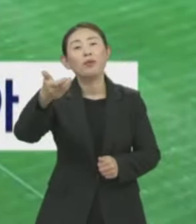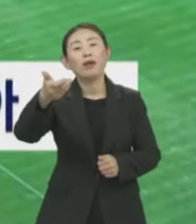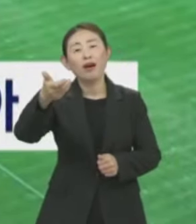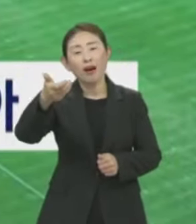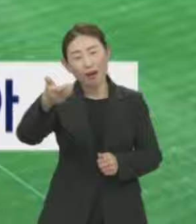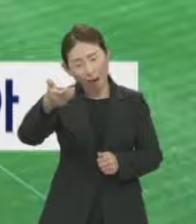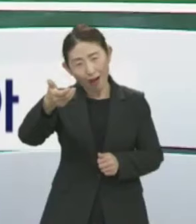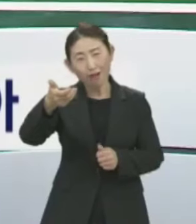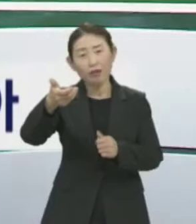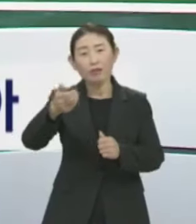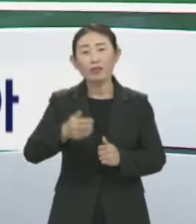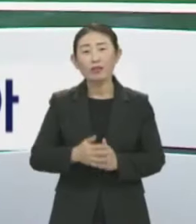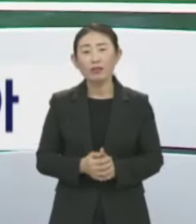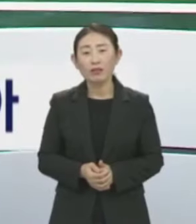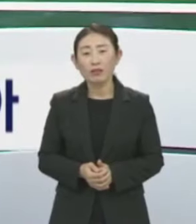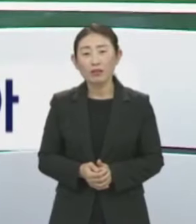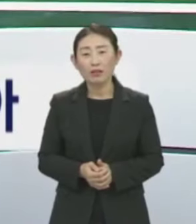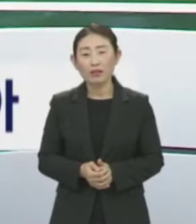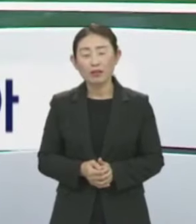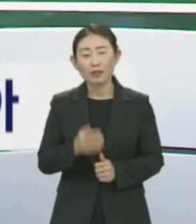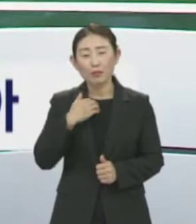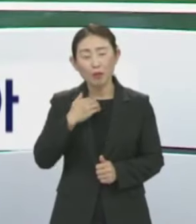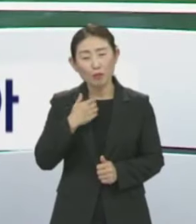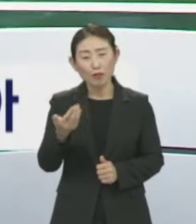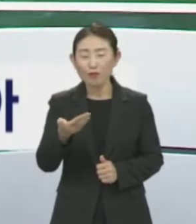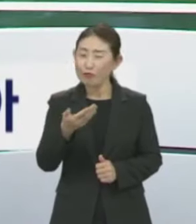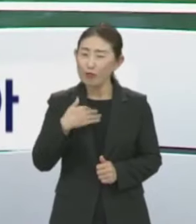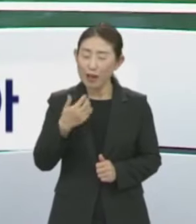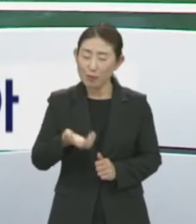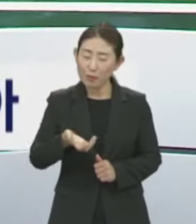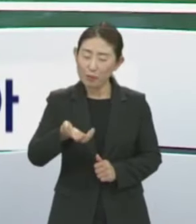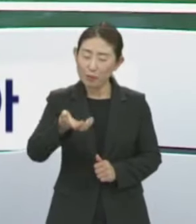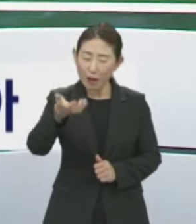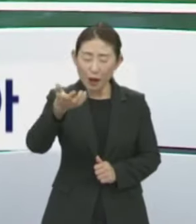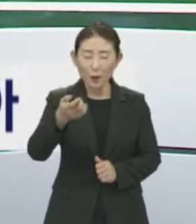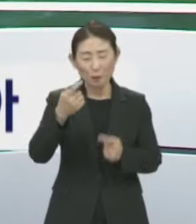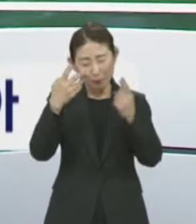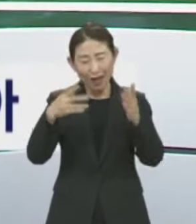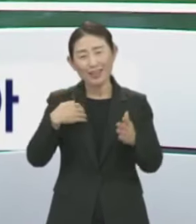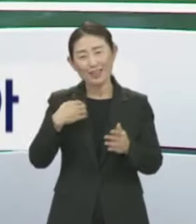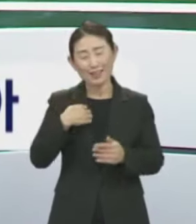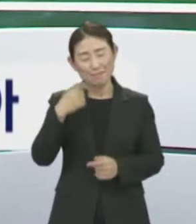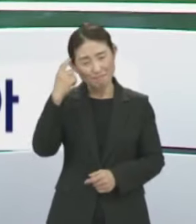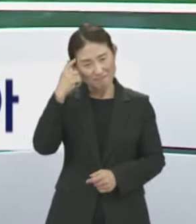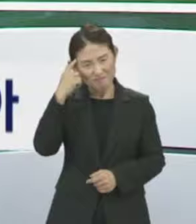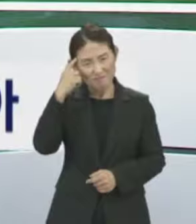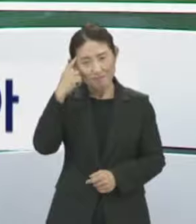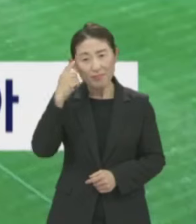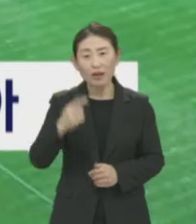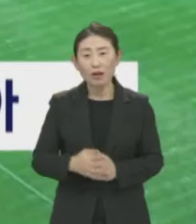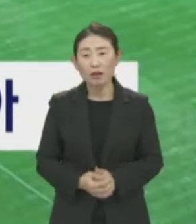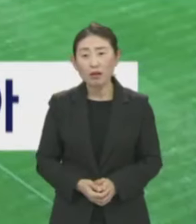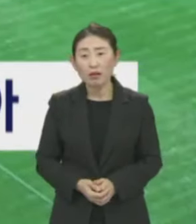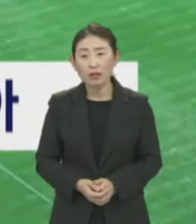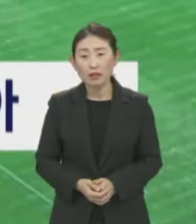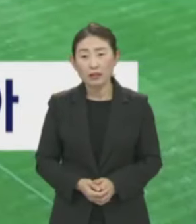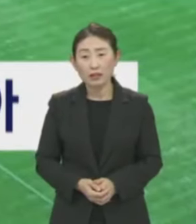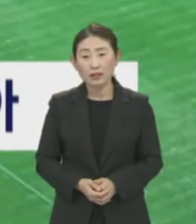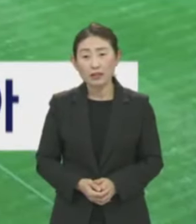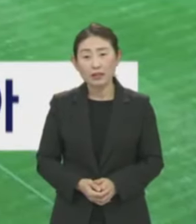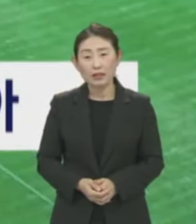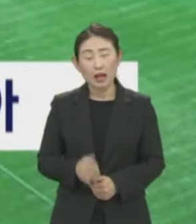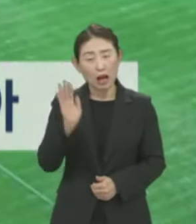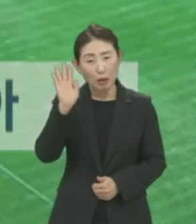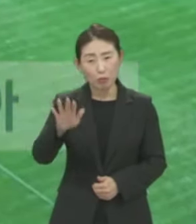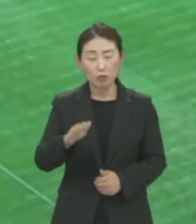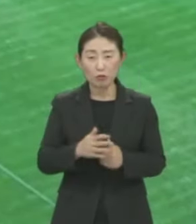그때는 좀 우리가 강등권을 벗어날 수 있다라는 확신을 좀 가지고 있었고요. 가면 갈수록 지금도 진행 중에 가면